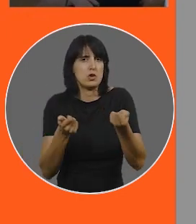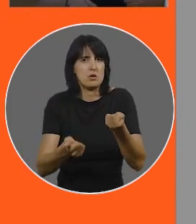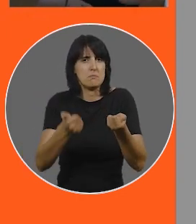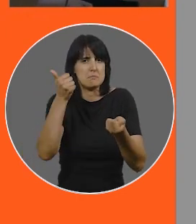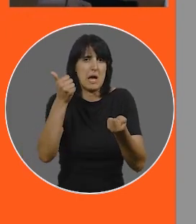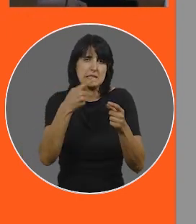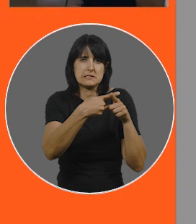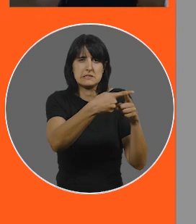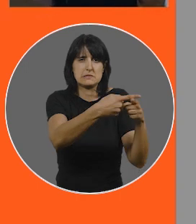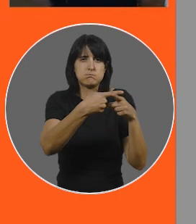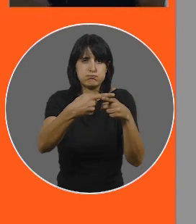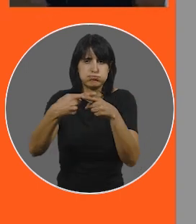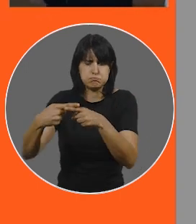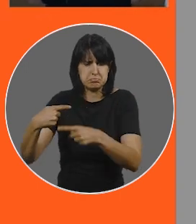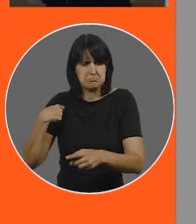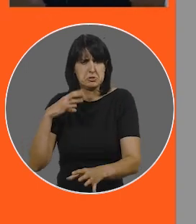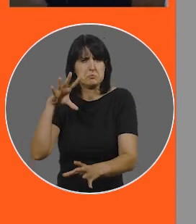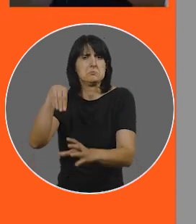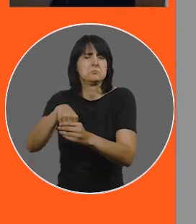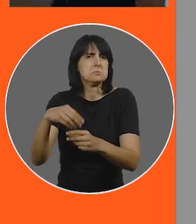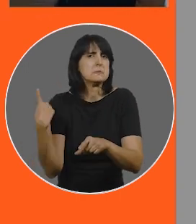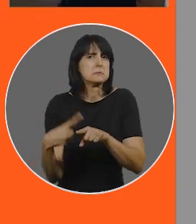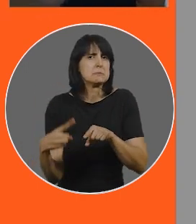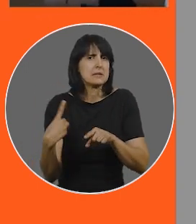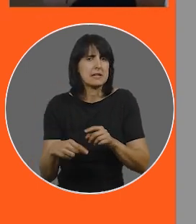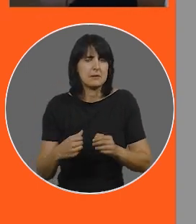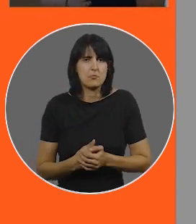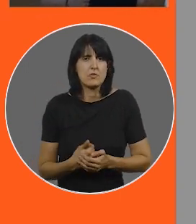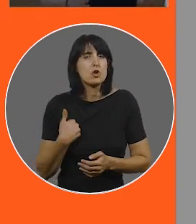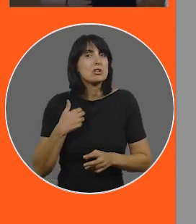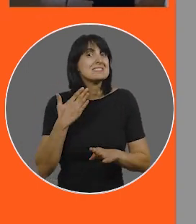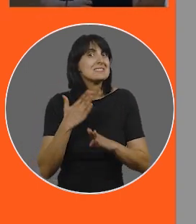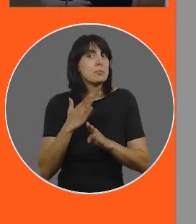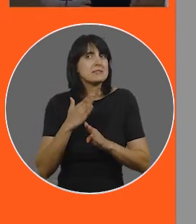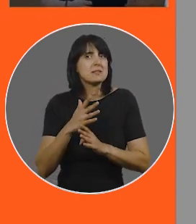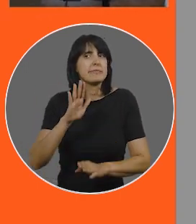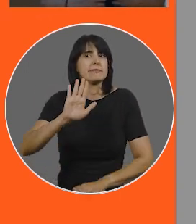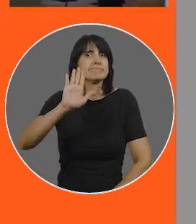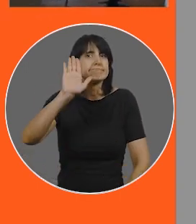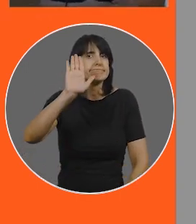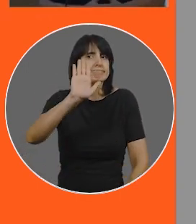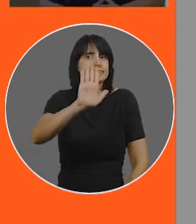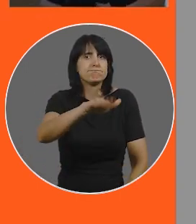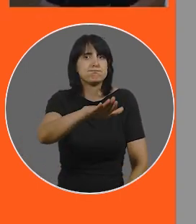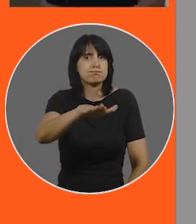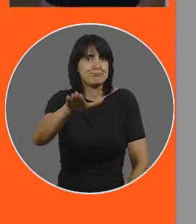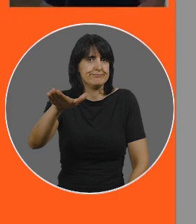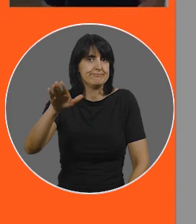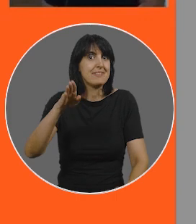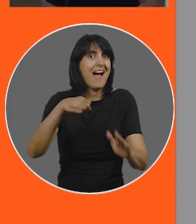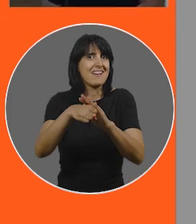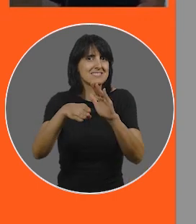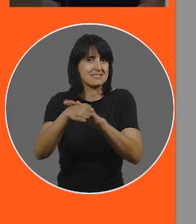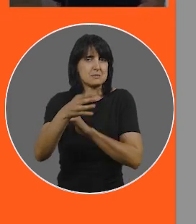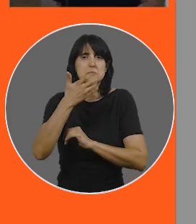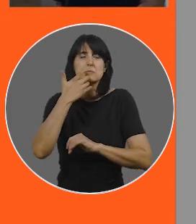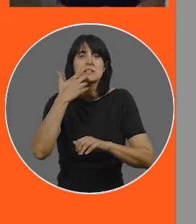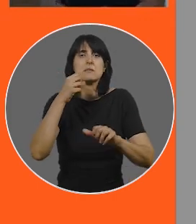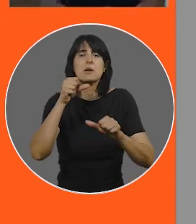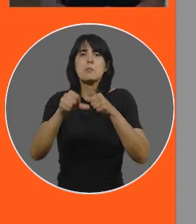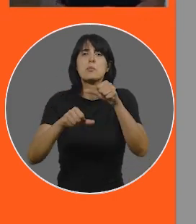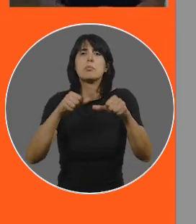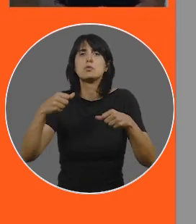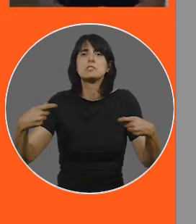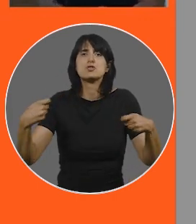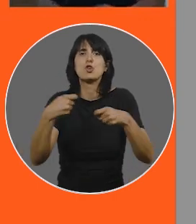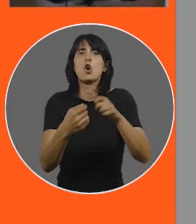distribuïda. Què hi fem nosaltres allà? Doncs nosaltres sempre hi posem l'accessibilitat. Per exemple, ens vam plantejar com podríem fer processos